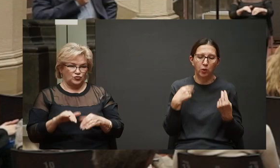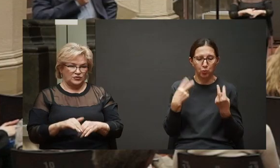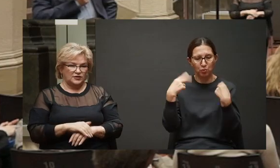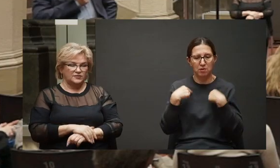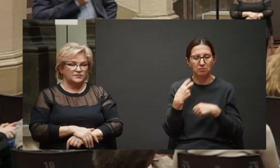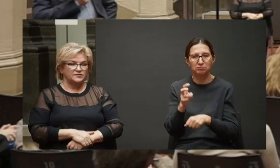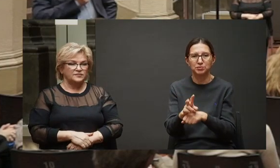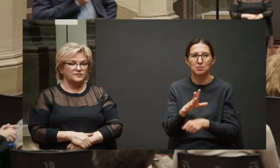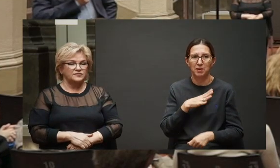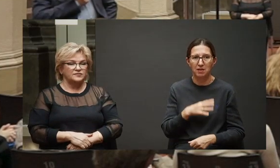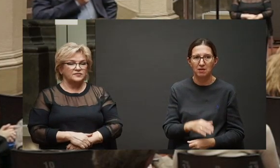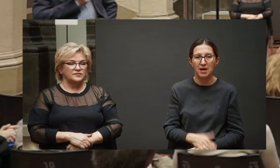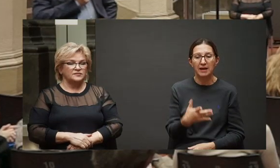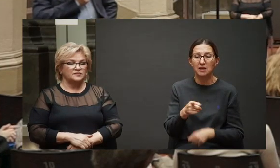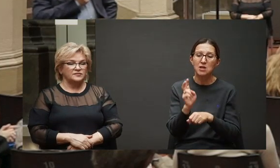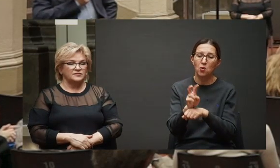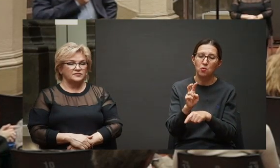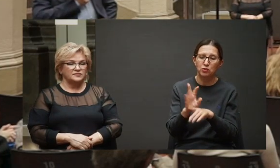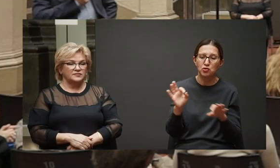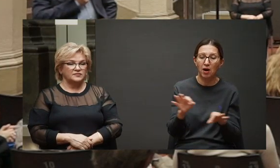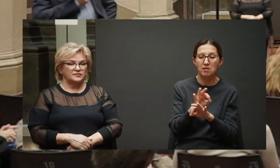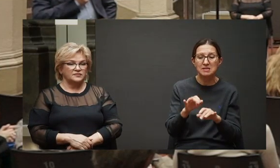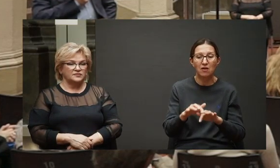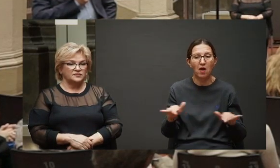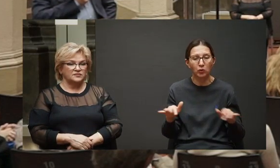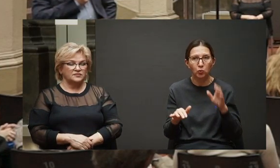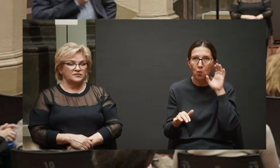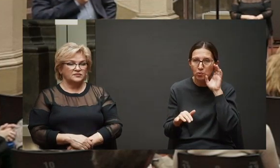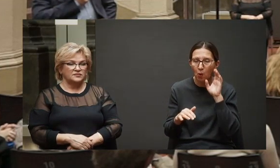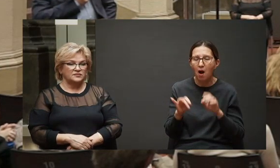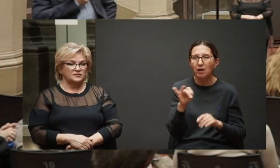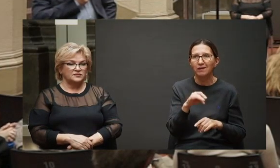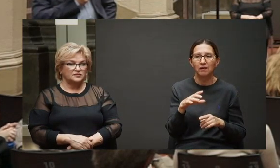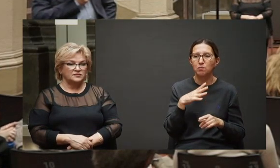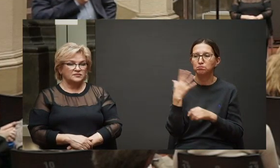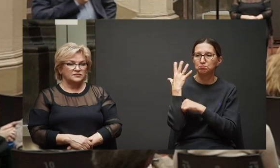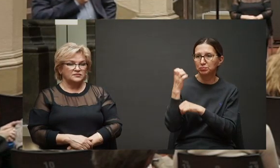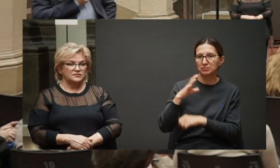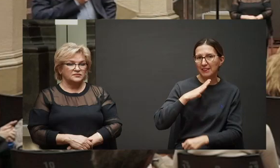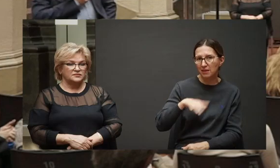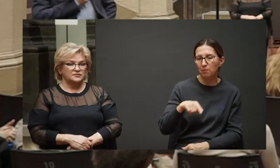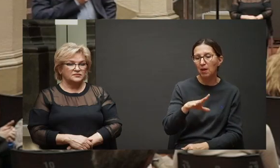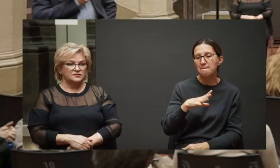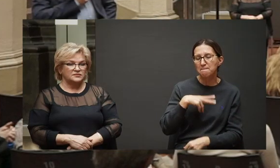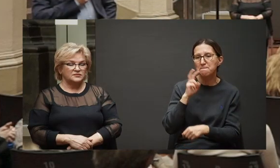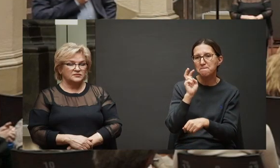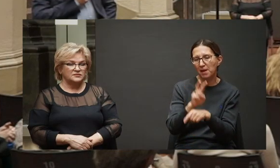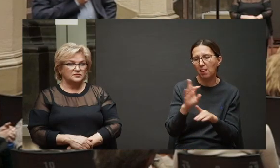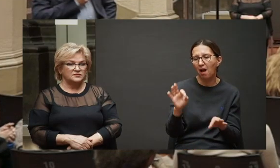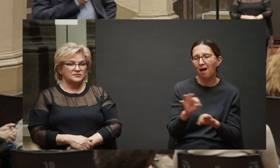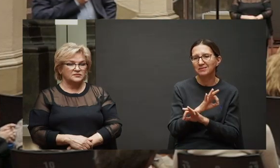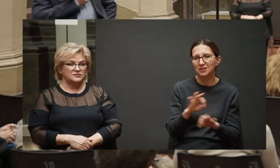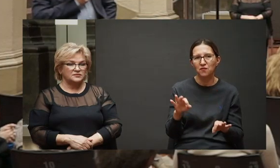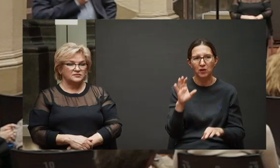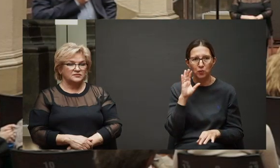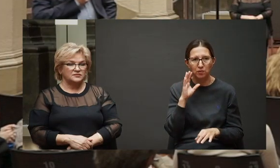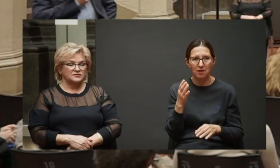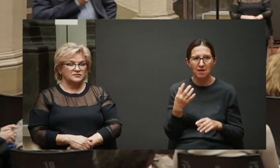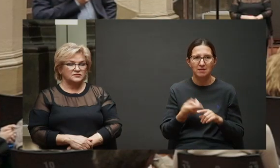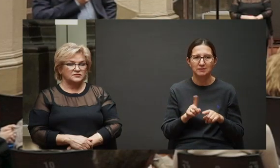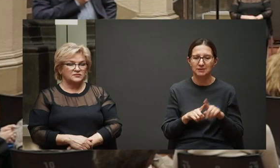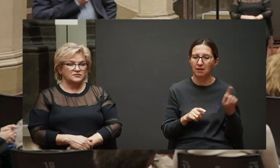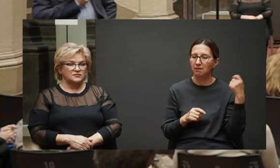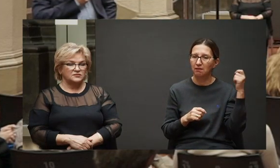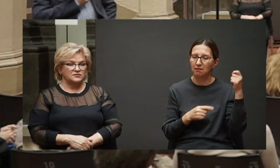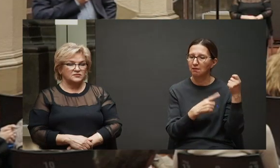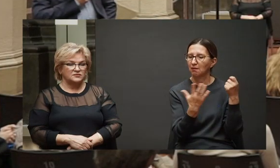есть если ты приходишь в консерваторию и не сделал фотографию, что ты был в консерватории вместе вот с этой